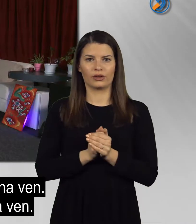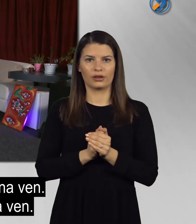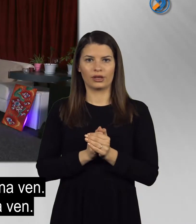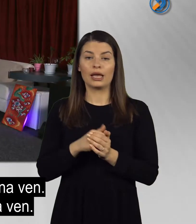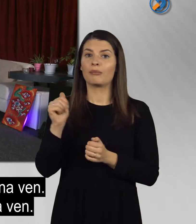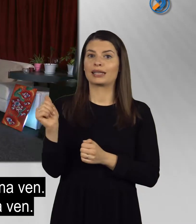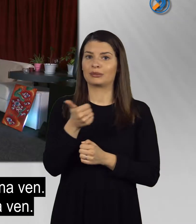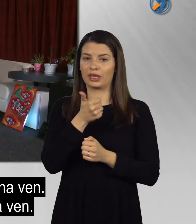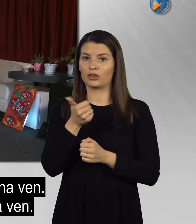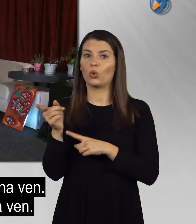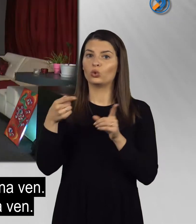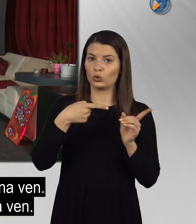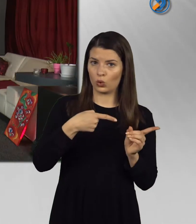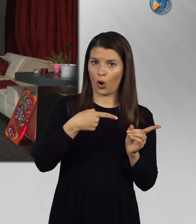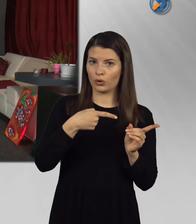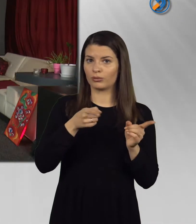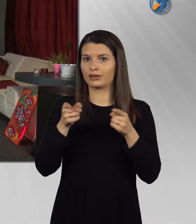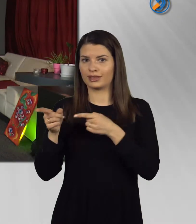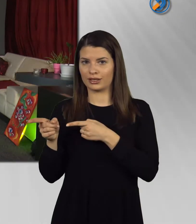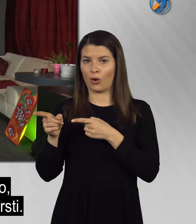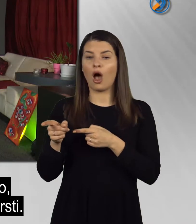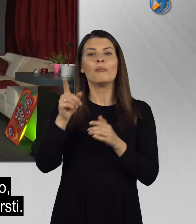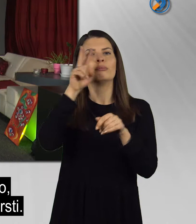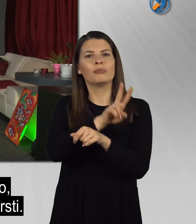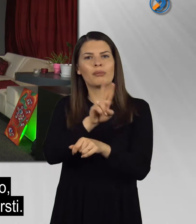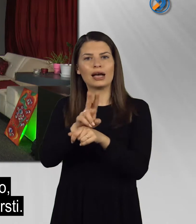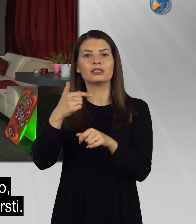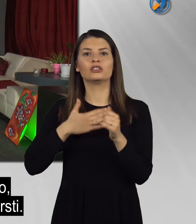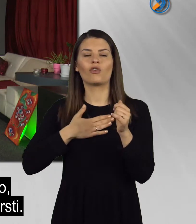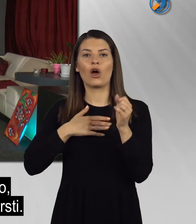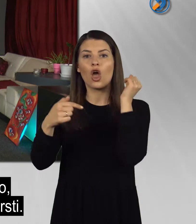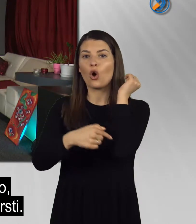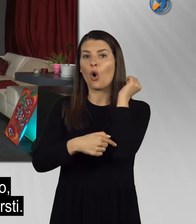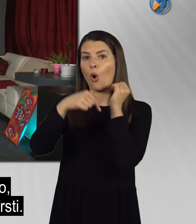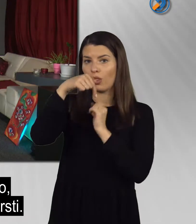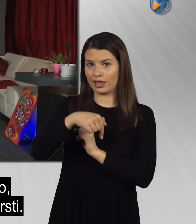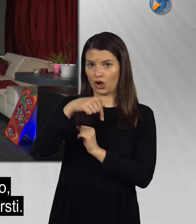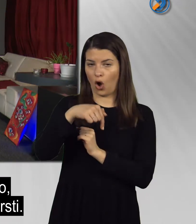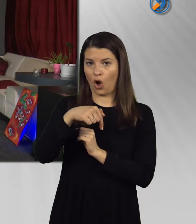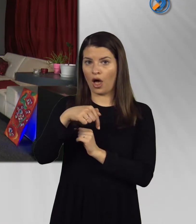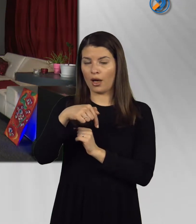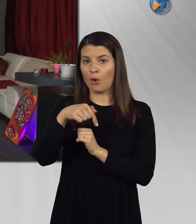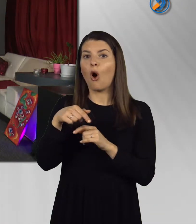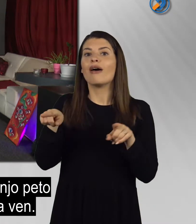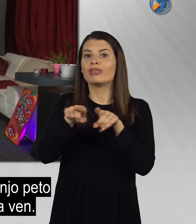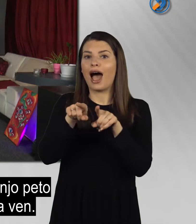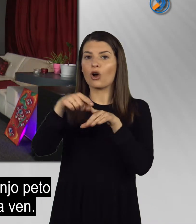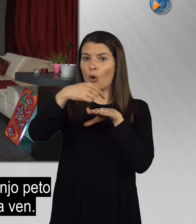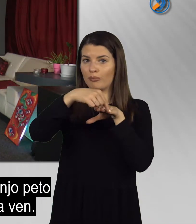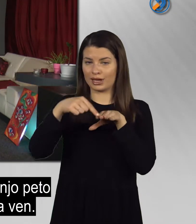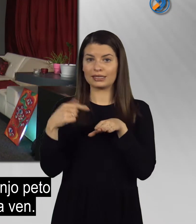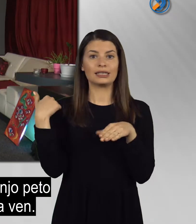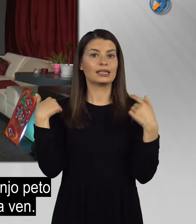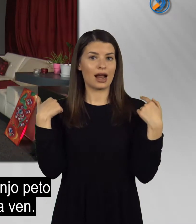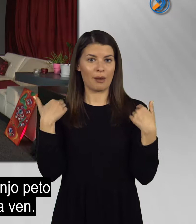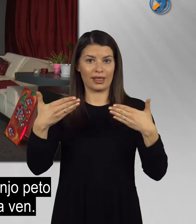In rahlo obrni na ven. In glej koleno, poravnano s prsti. In